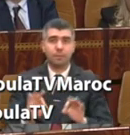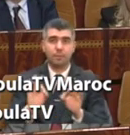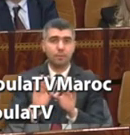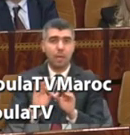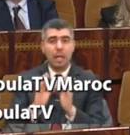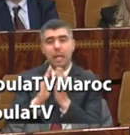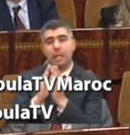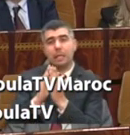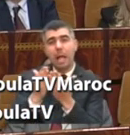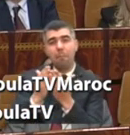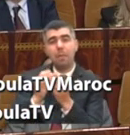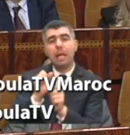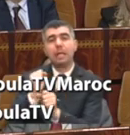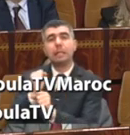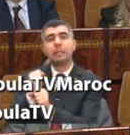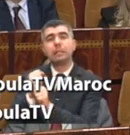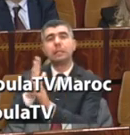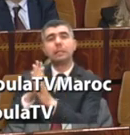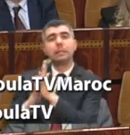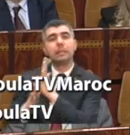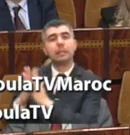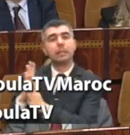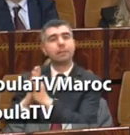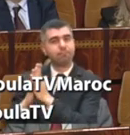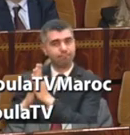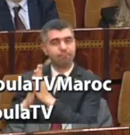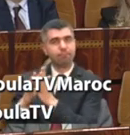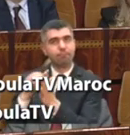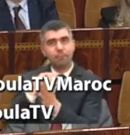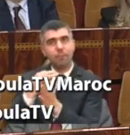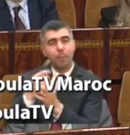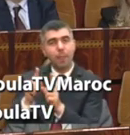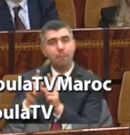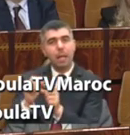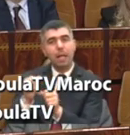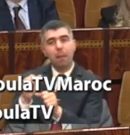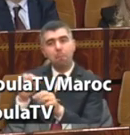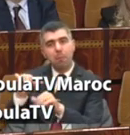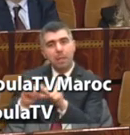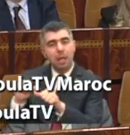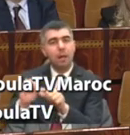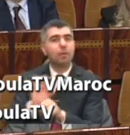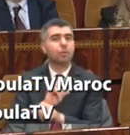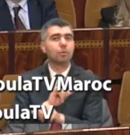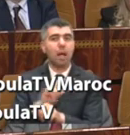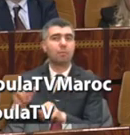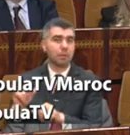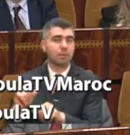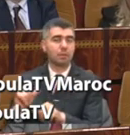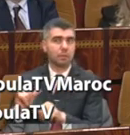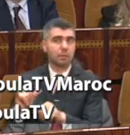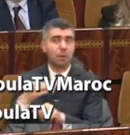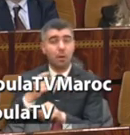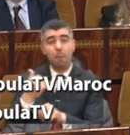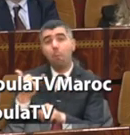قديمة استوفت العشرية ديالها وقربت أنها تدخل في نهاية العشرية الثانية، بالتالي سيد الوزير يعني